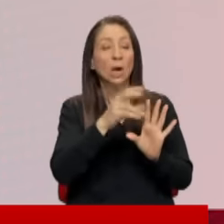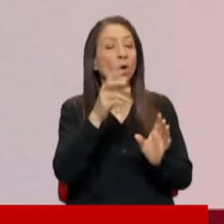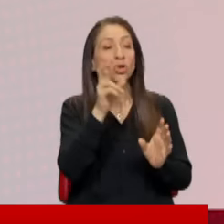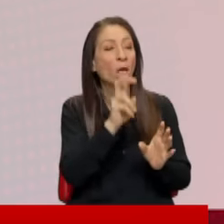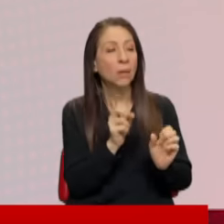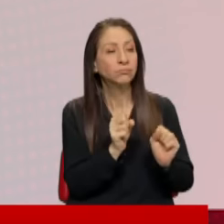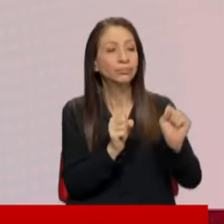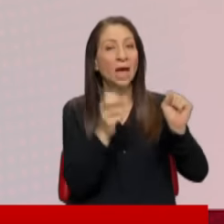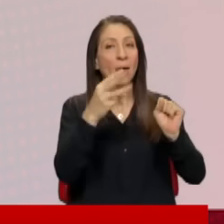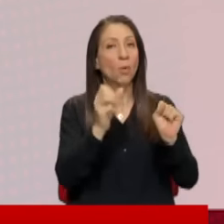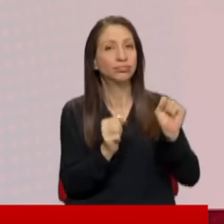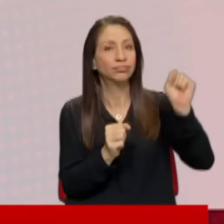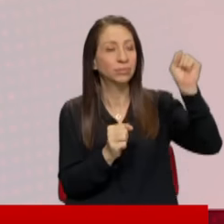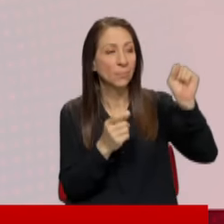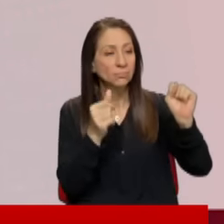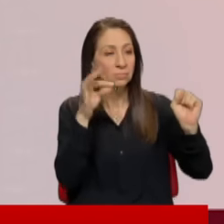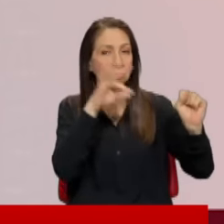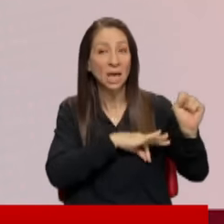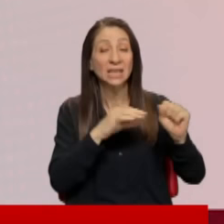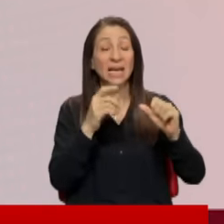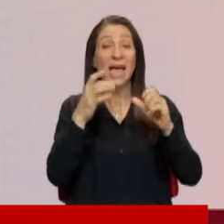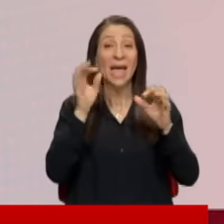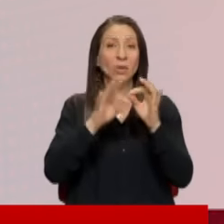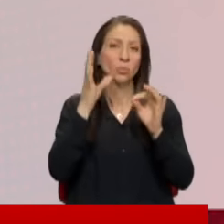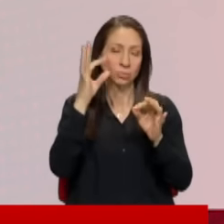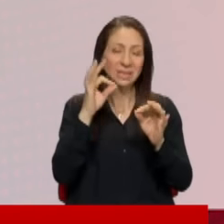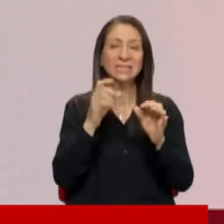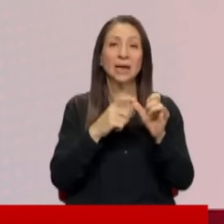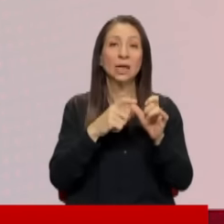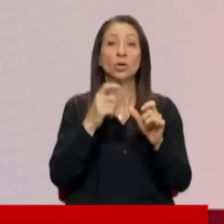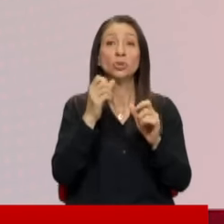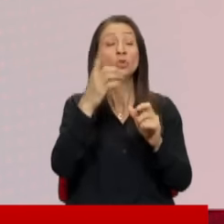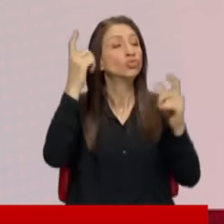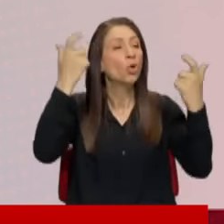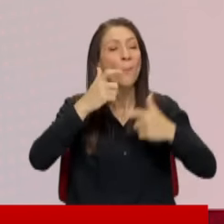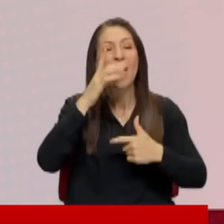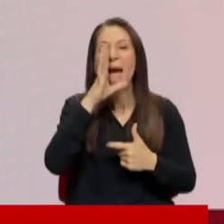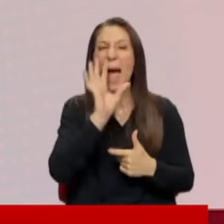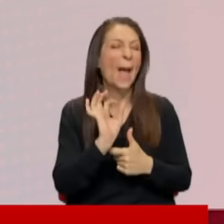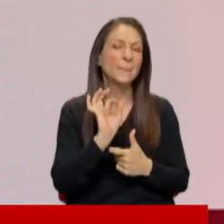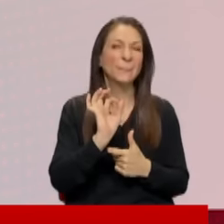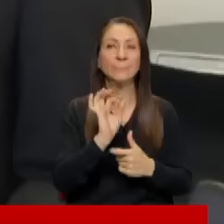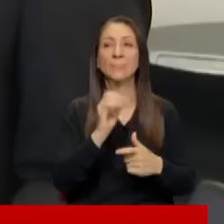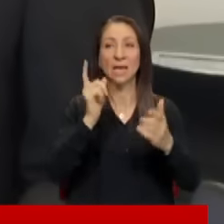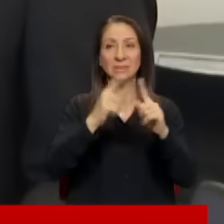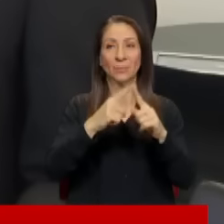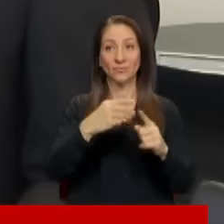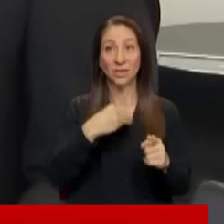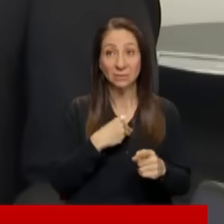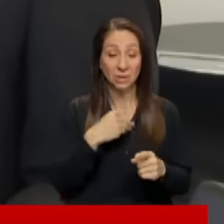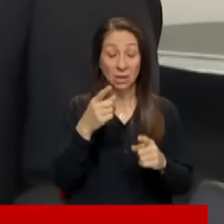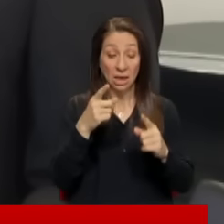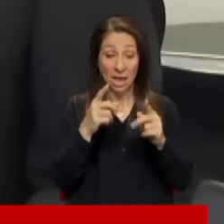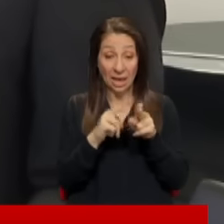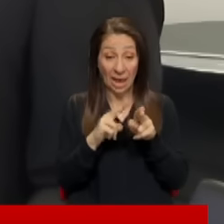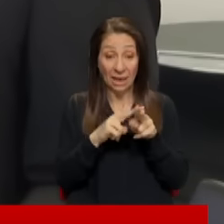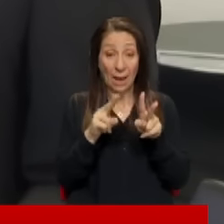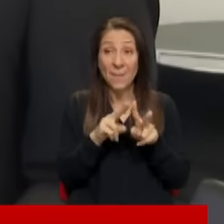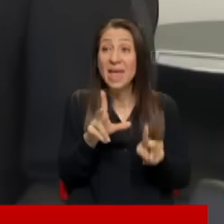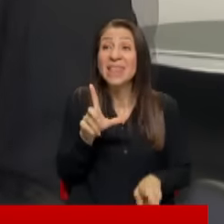kaynaklı ödenen para. Ekonomist Serkan Özcan sorumlulara hesap vermeli derken muhalefet sorumlu Erdoğan diyor. Kur korumalı mevduata